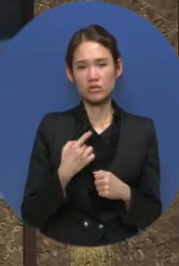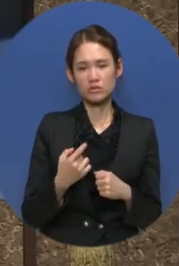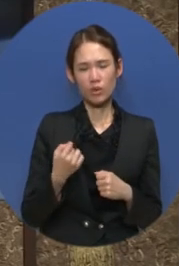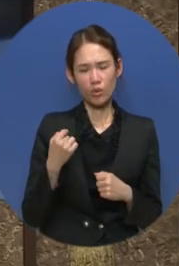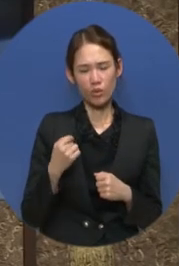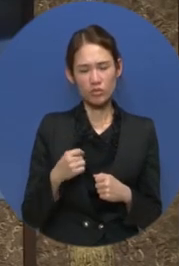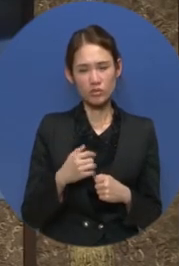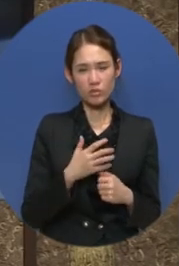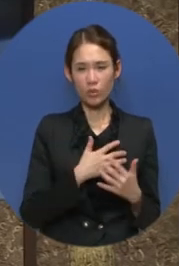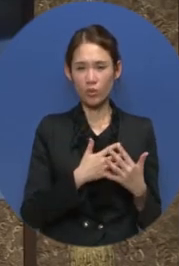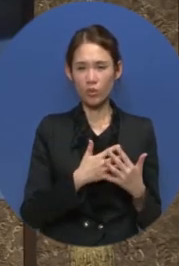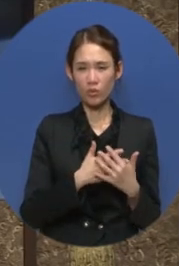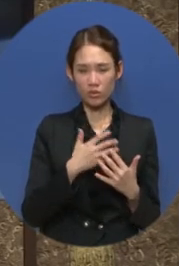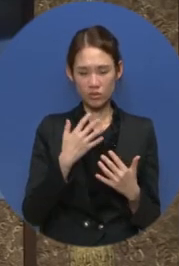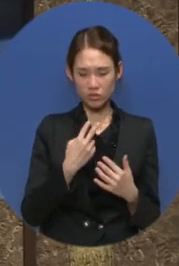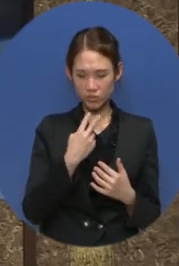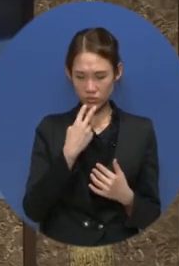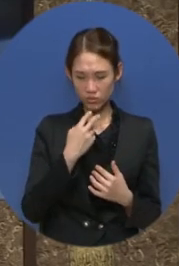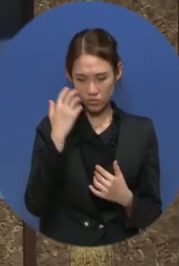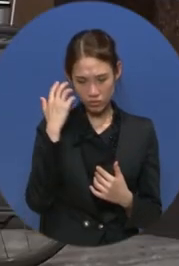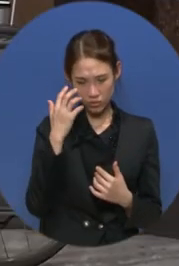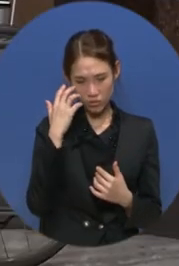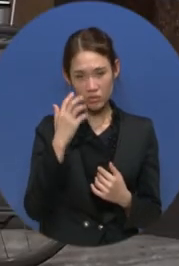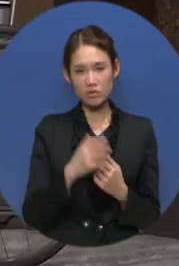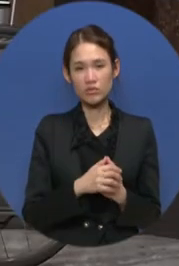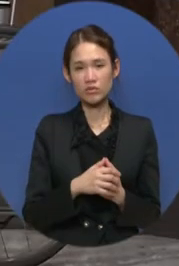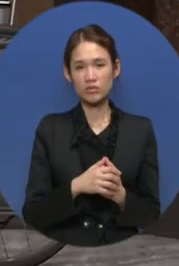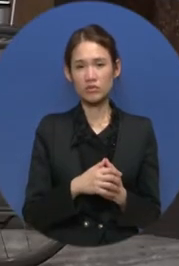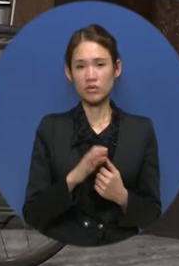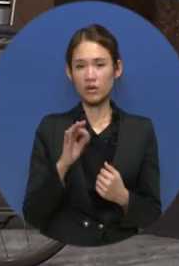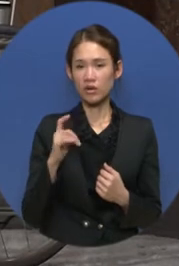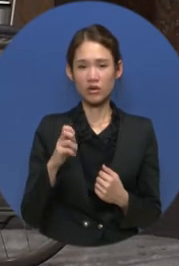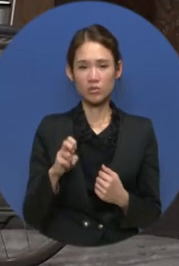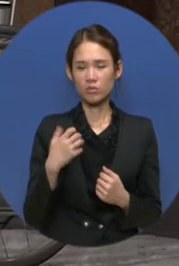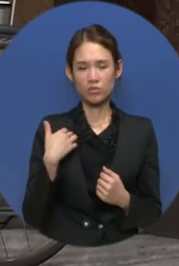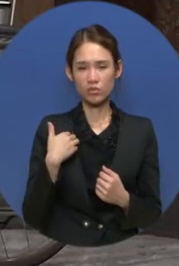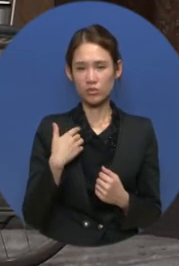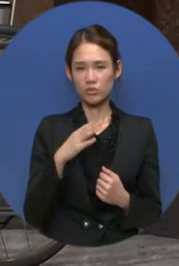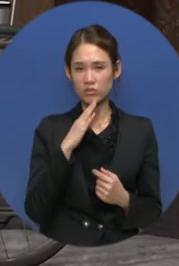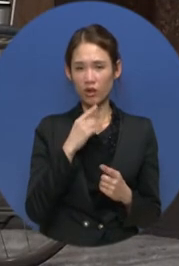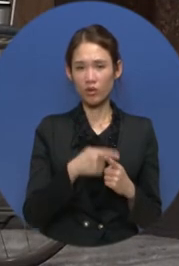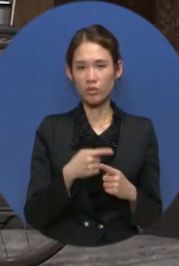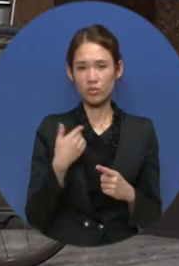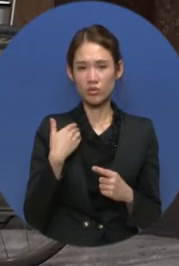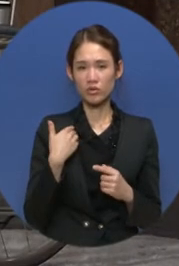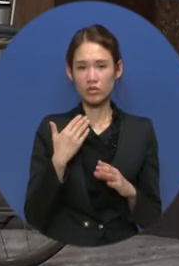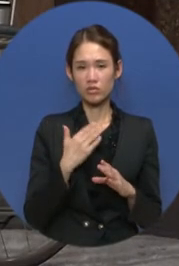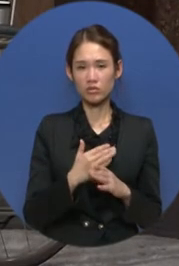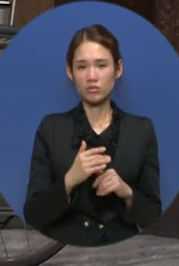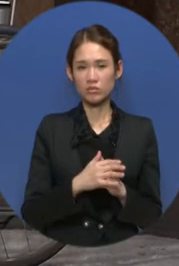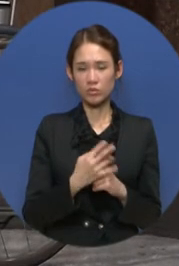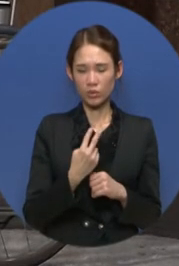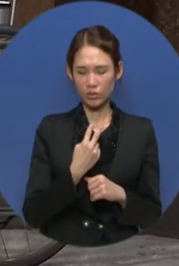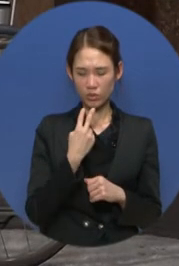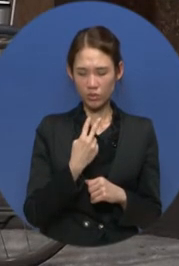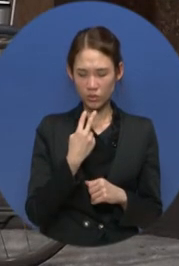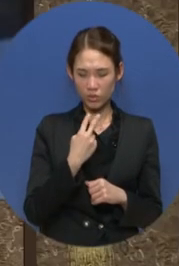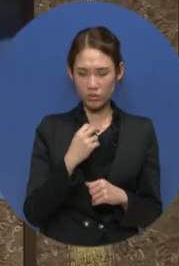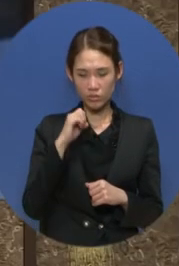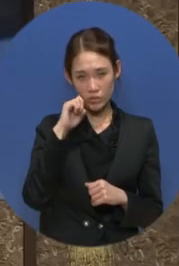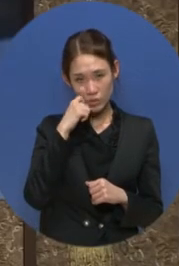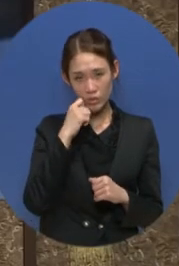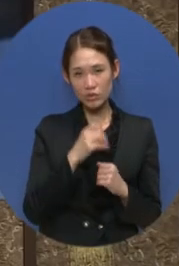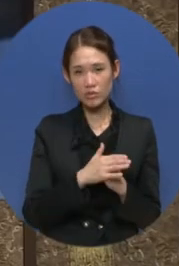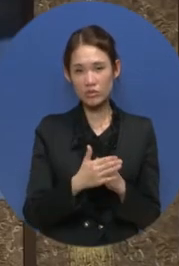좀 곤란하더라고요. 네. 예, 웬만하도 이제 저 같은 처음에 암인 줄 모르셨어요. 몰랐죠. 당연히 몰랐다가 이제 호흡이 곤란하니까